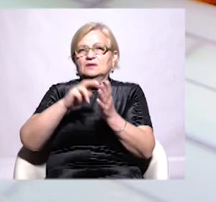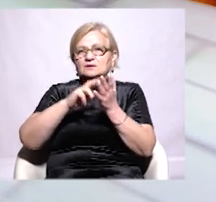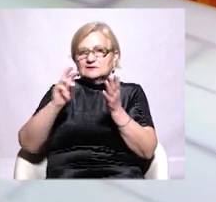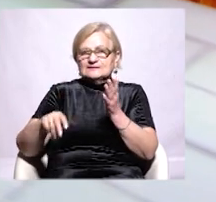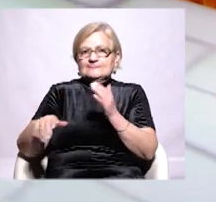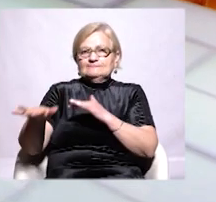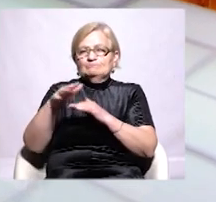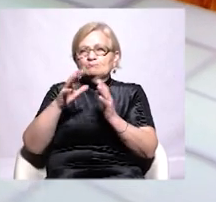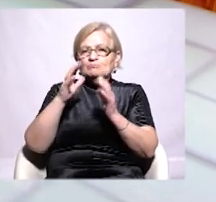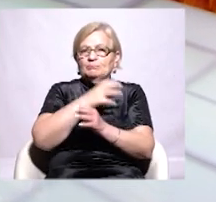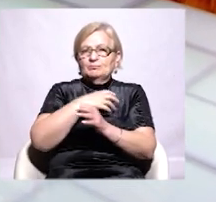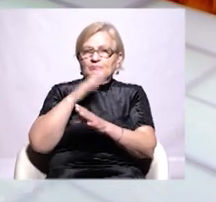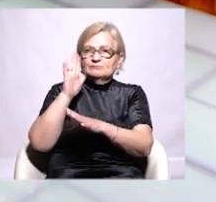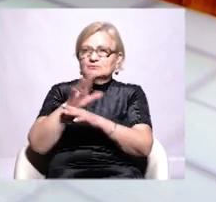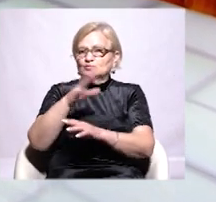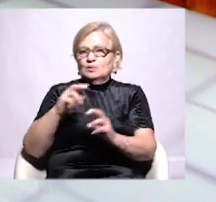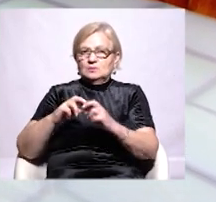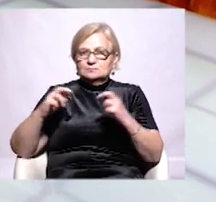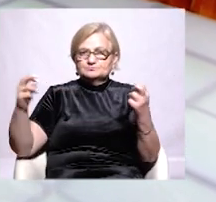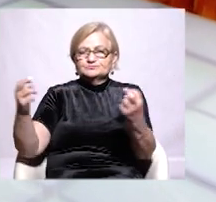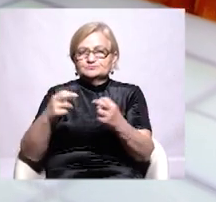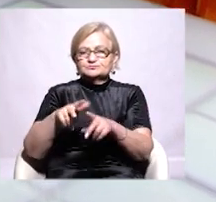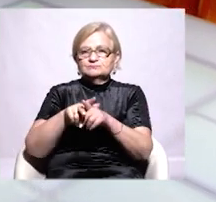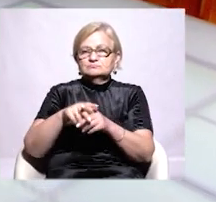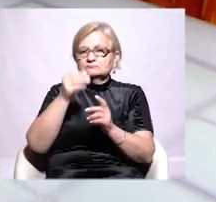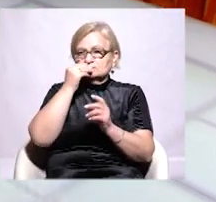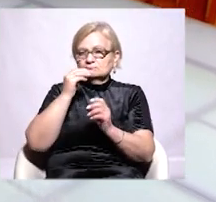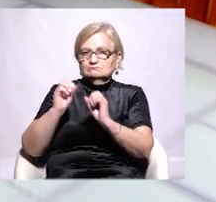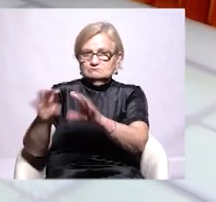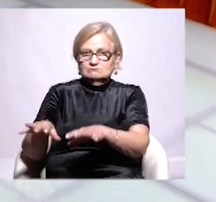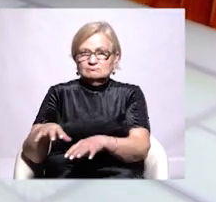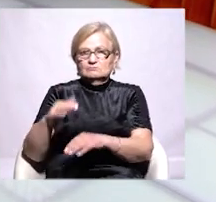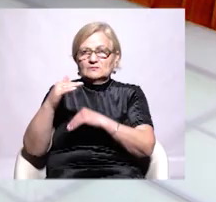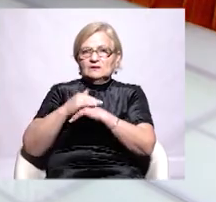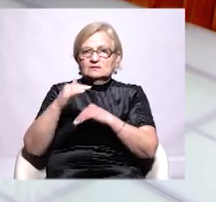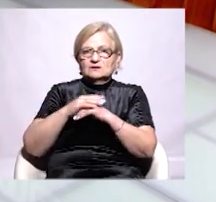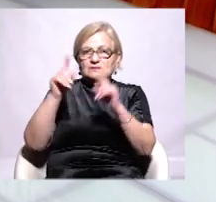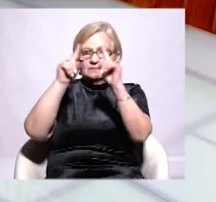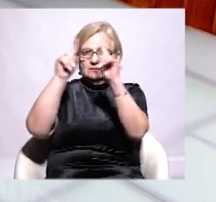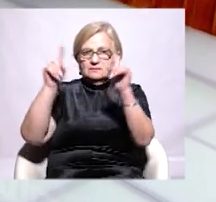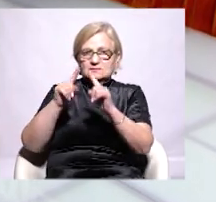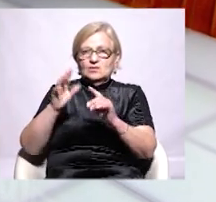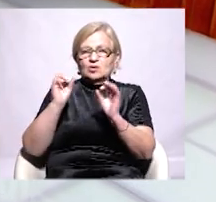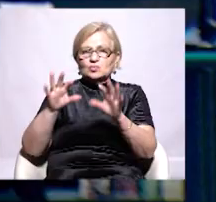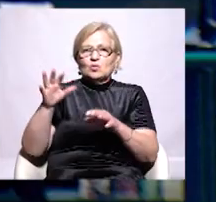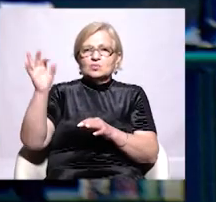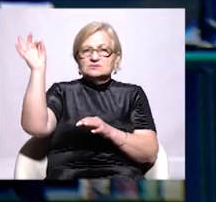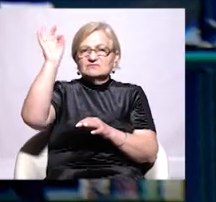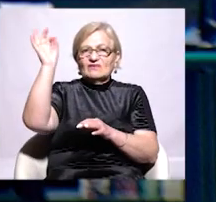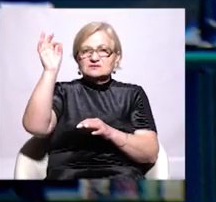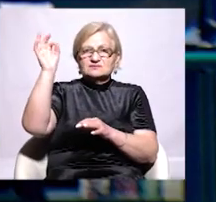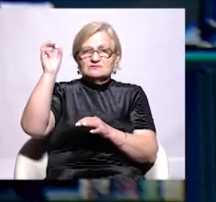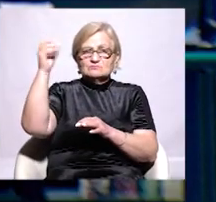ჩამოხტნენ, მეფემ ბრძანა დამსხდარიყვნენ, ცხენებს ჩალა დაუყარეს, საღამოს ვარსკვლავი, როგორც მზის მაჩანჩალა